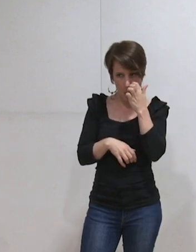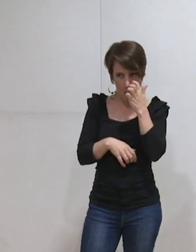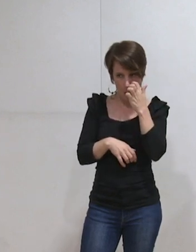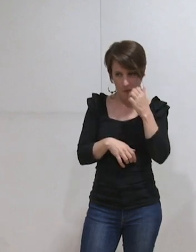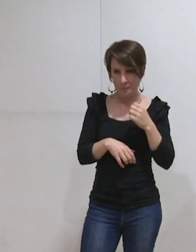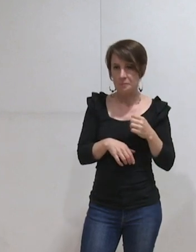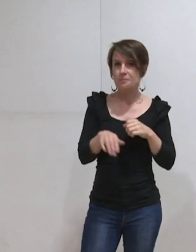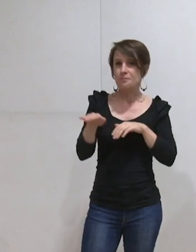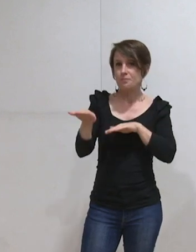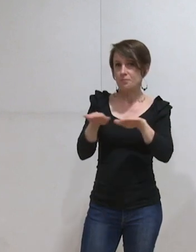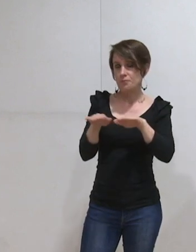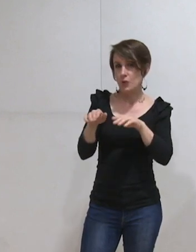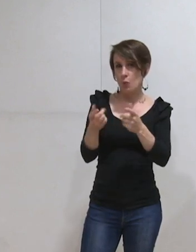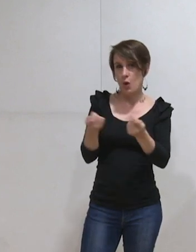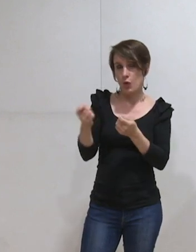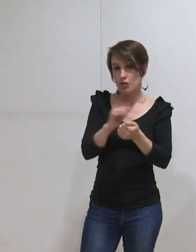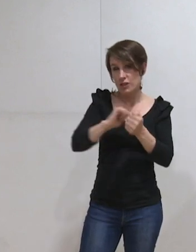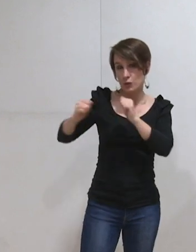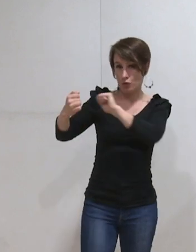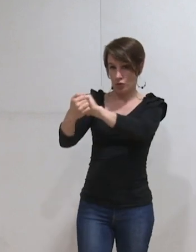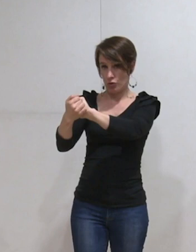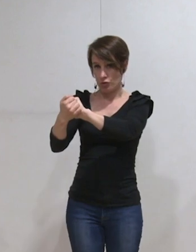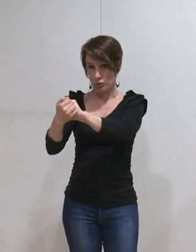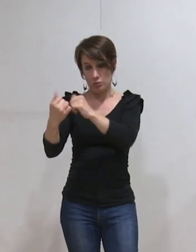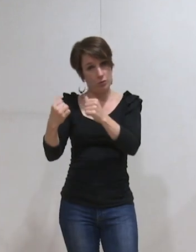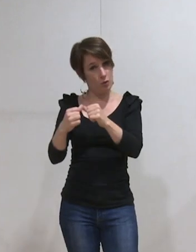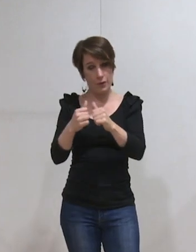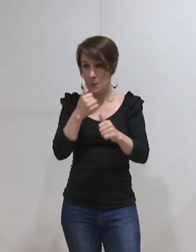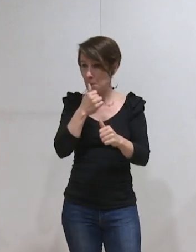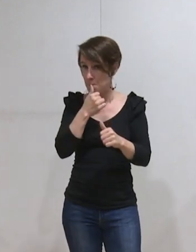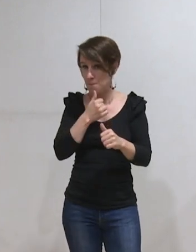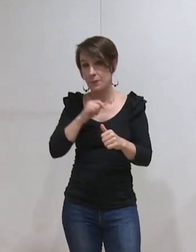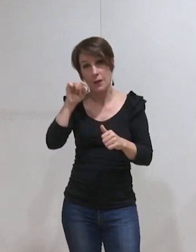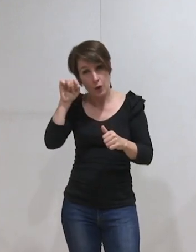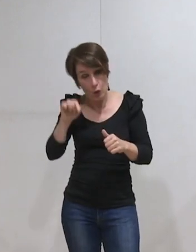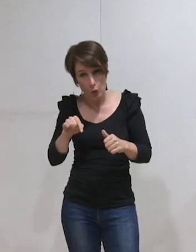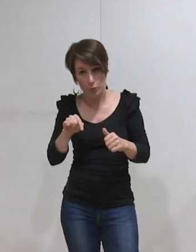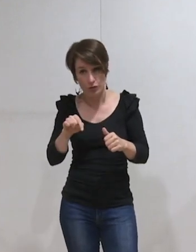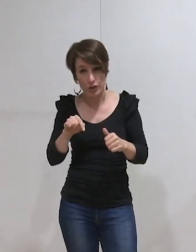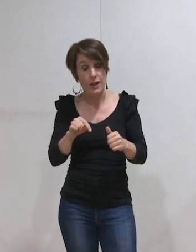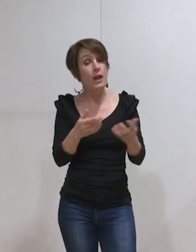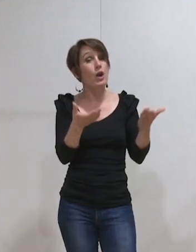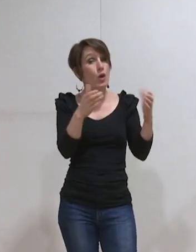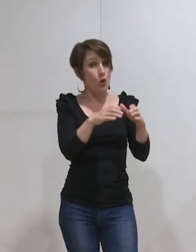mode de gestion il y a obligation de passer par la commission consultative c'est